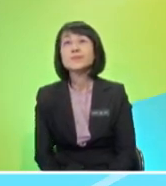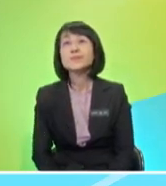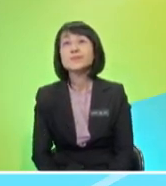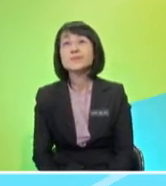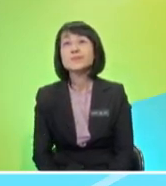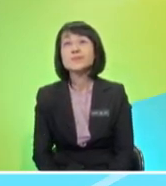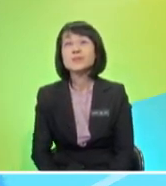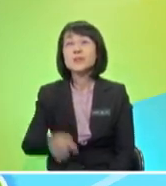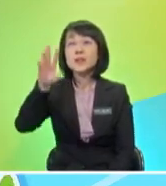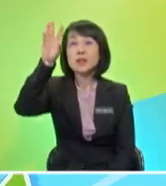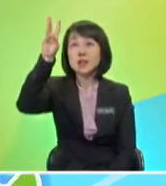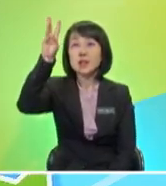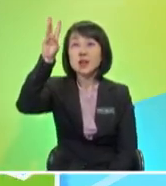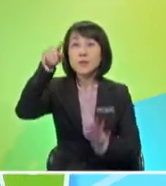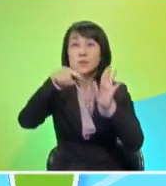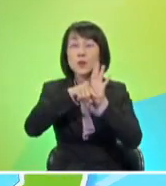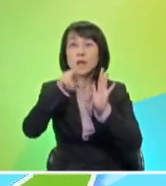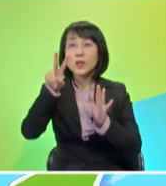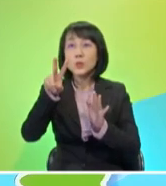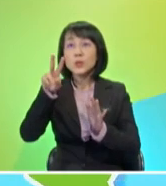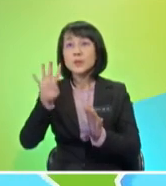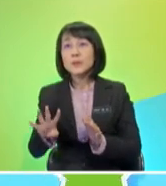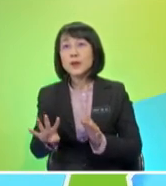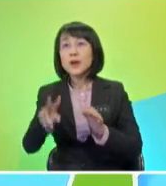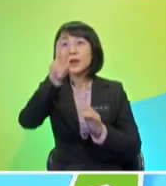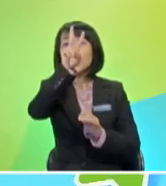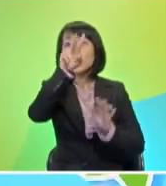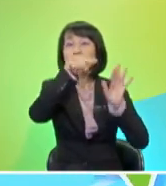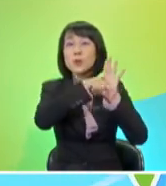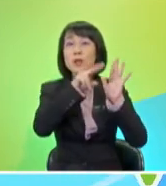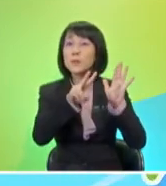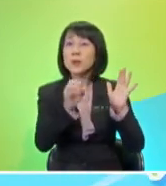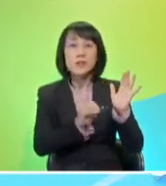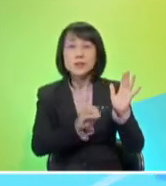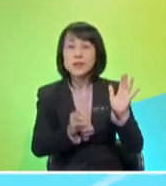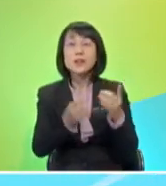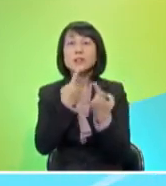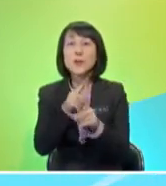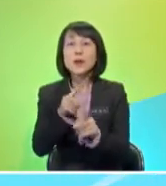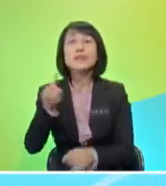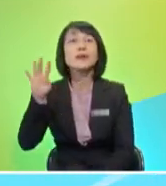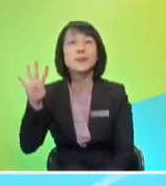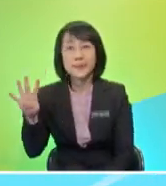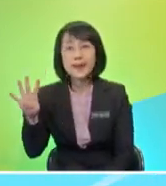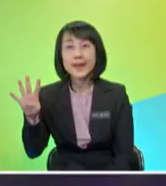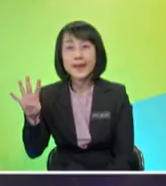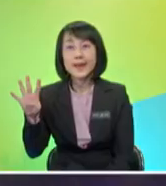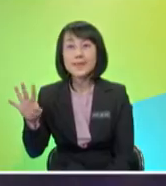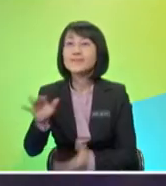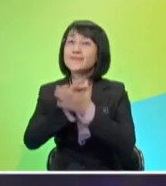2 tolak 2 sifar. Maka jawapannya betul. Tahniah semua, 26 tolak 22 jawapannya adalah 4.